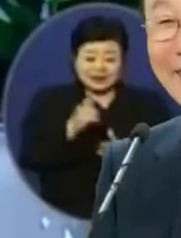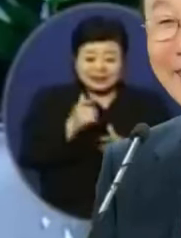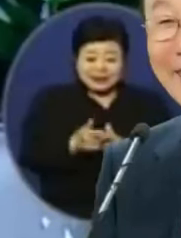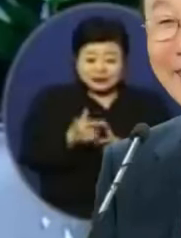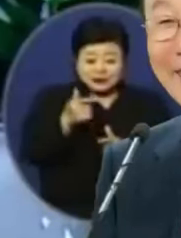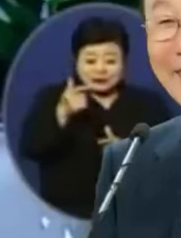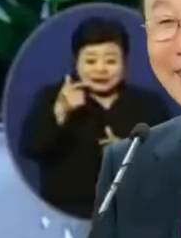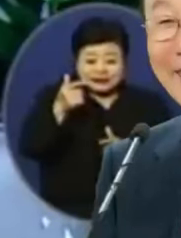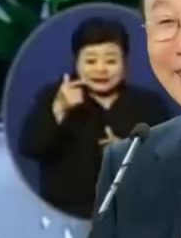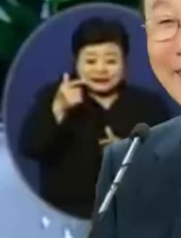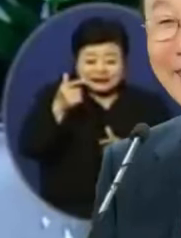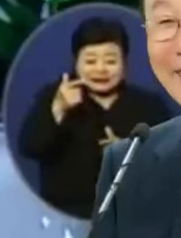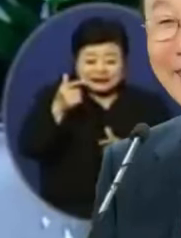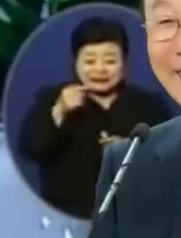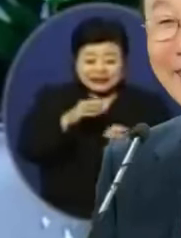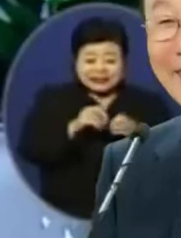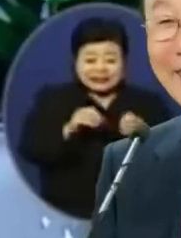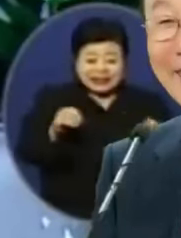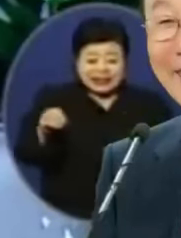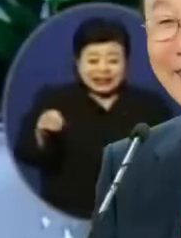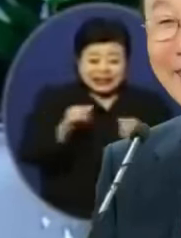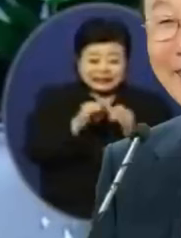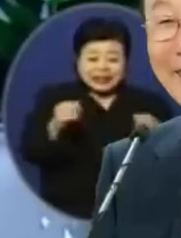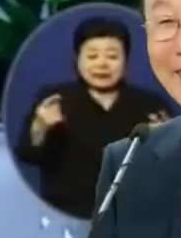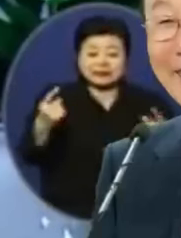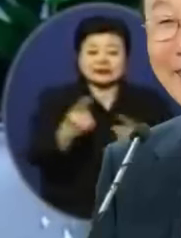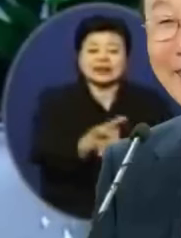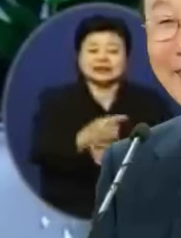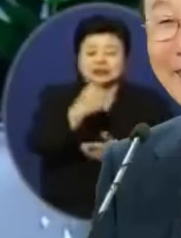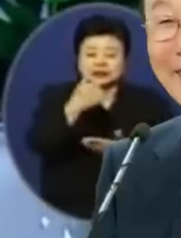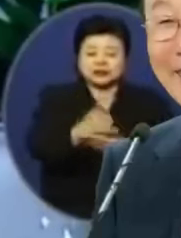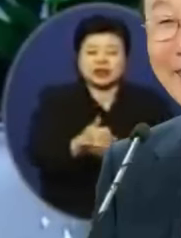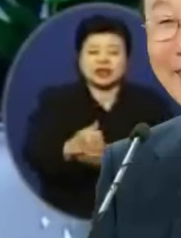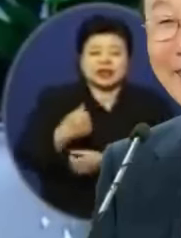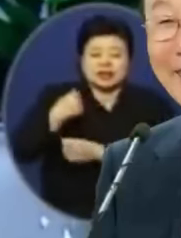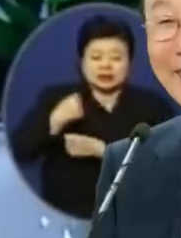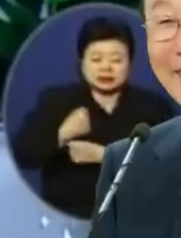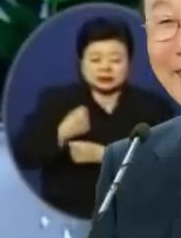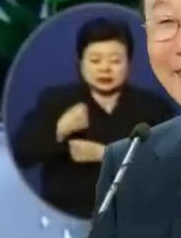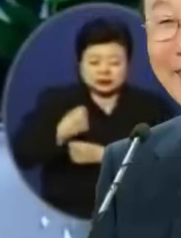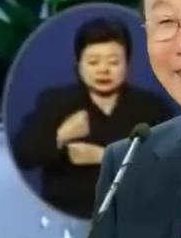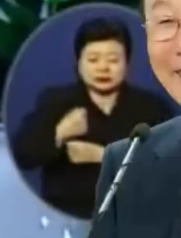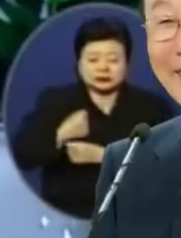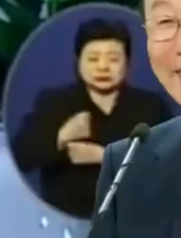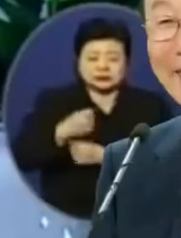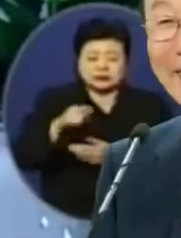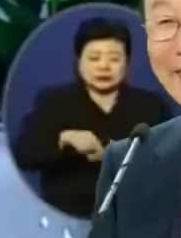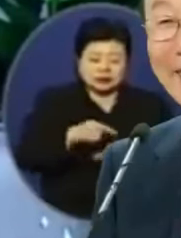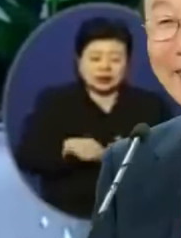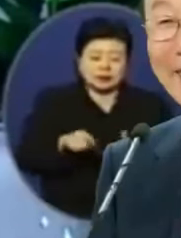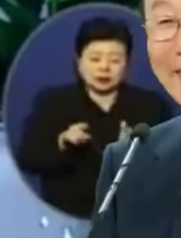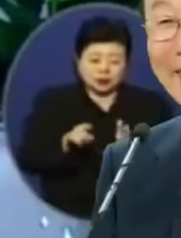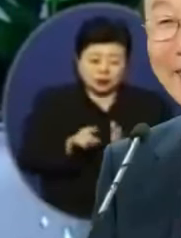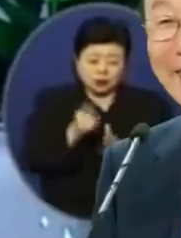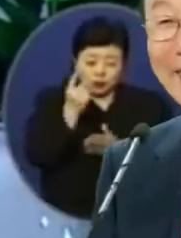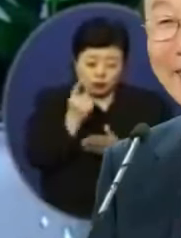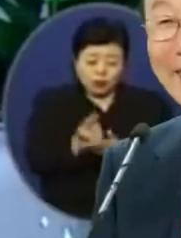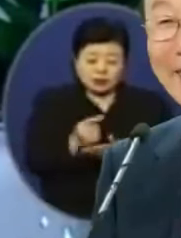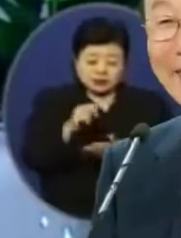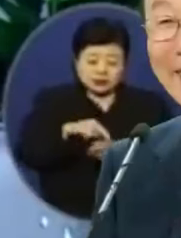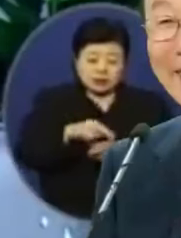예수님은 이 땅에 사람들을 대신해서 죄를 짊어지고 청산은 제물로 왔기 때문에